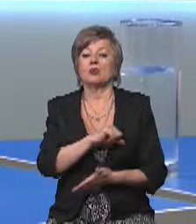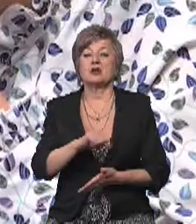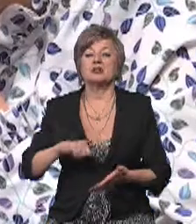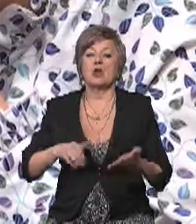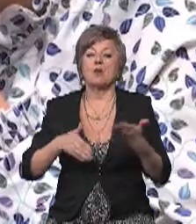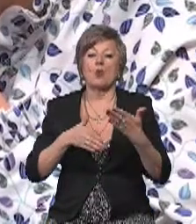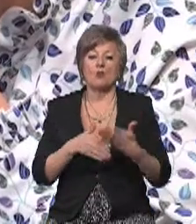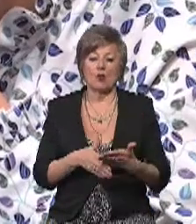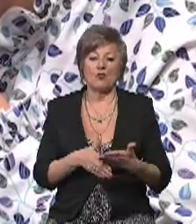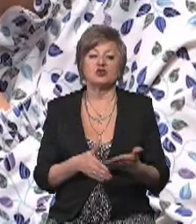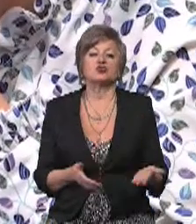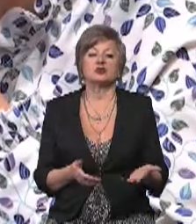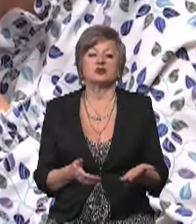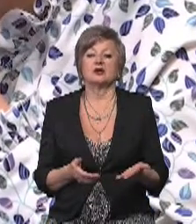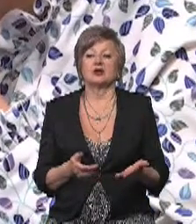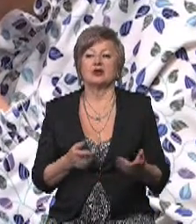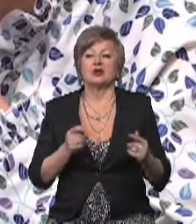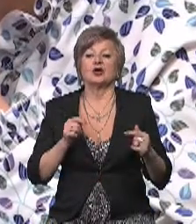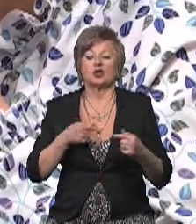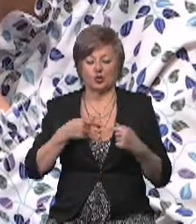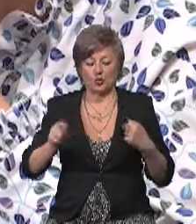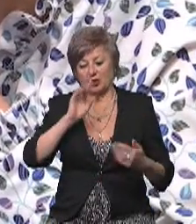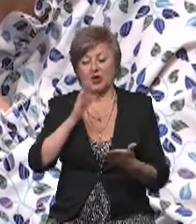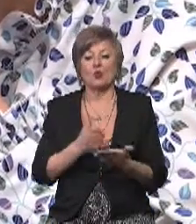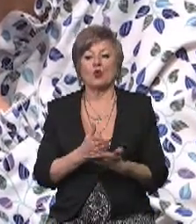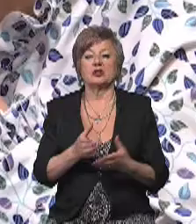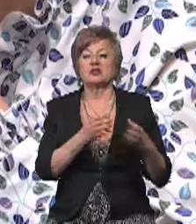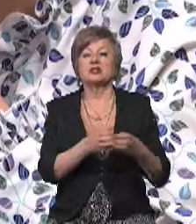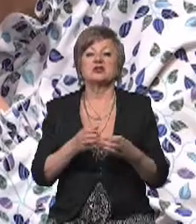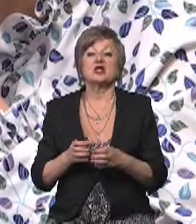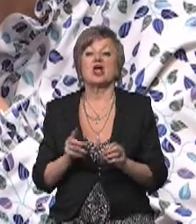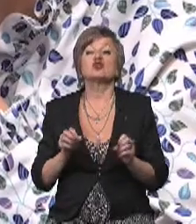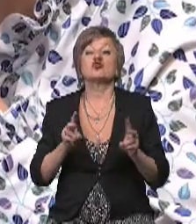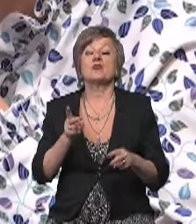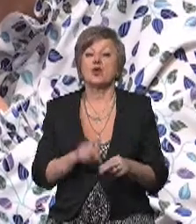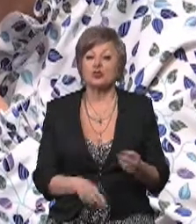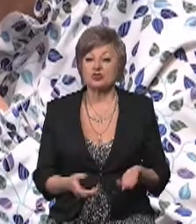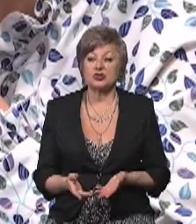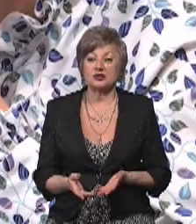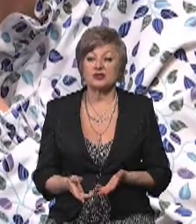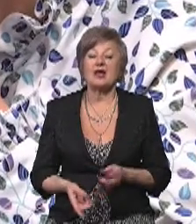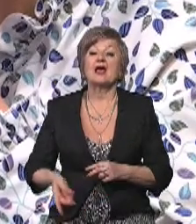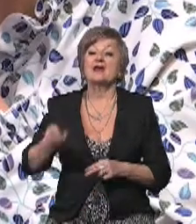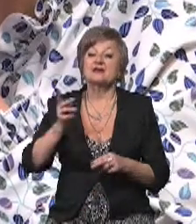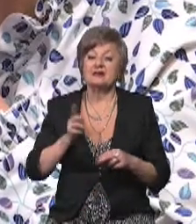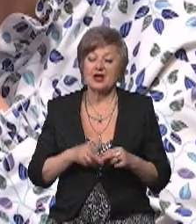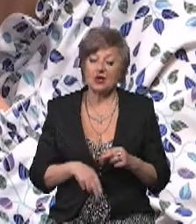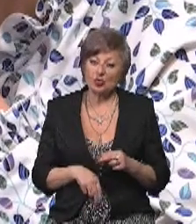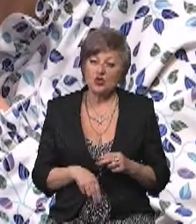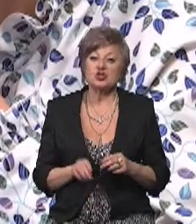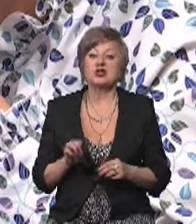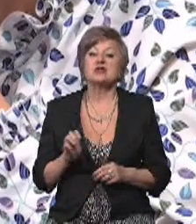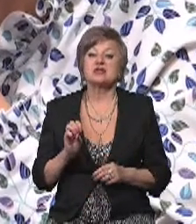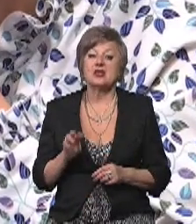«Самопомочі», яскраві люди з інших політичних сил. Чим це закінчилось? Закінчилось все тим,